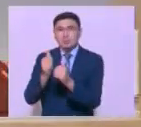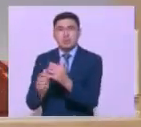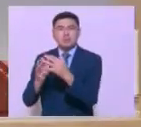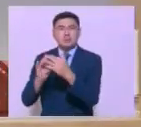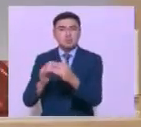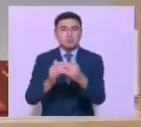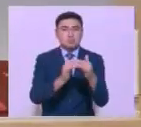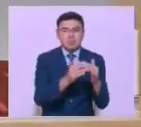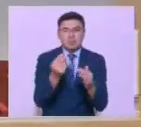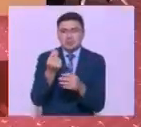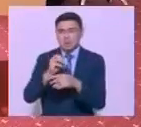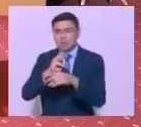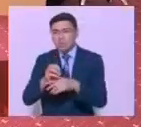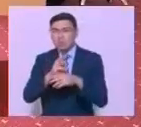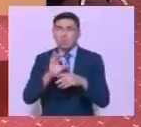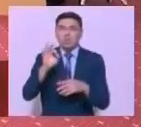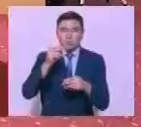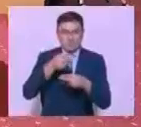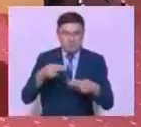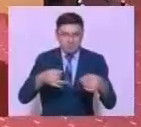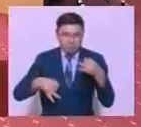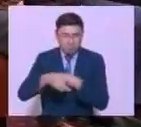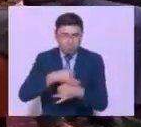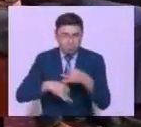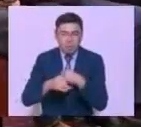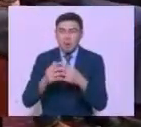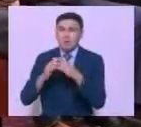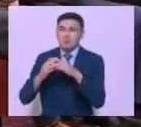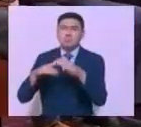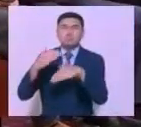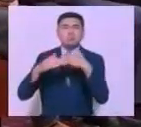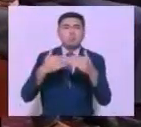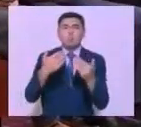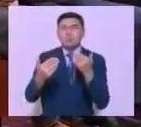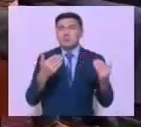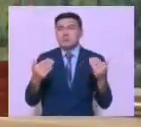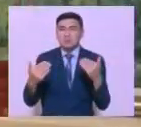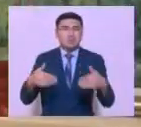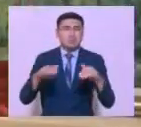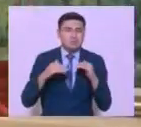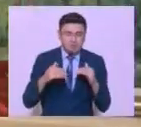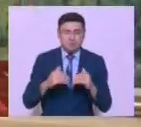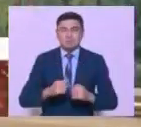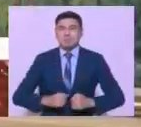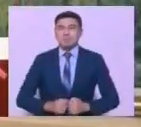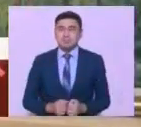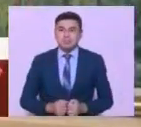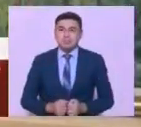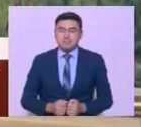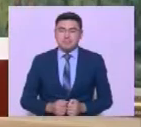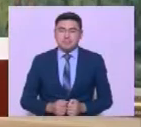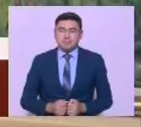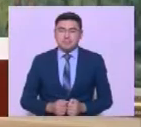мен қаржыландыру мәселелері талқыланды. Ауыл шаруашылығы саласын дамытуға қатысты ұсыныстар да айтылды. Жүзеге асу